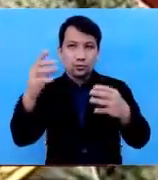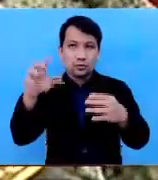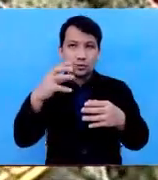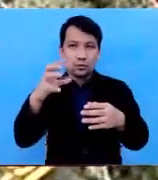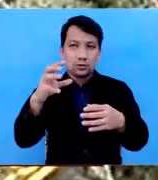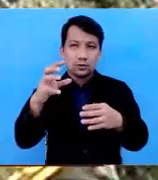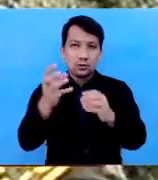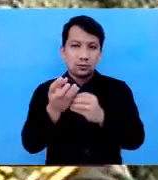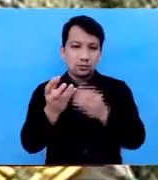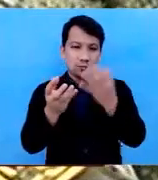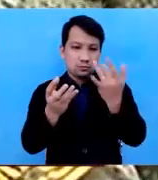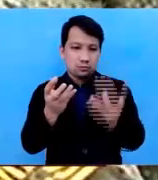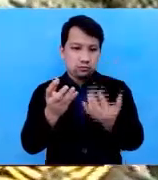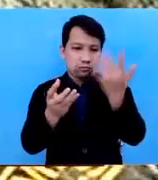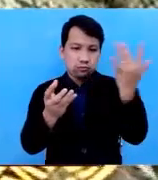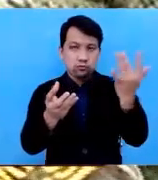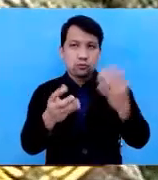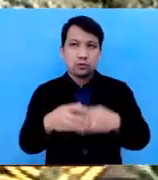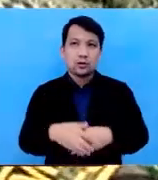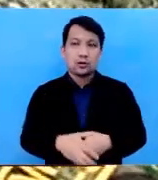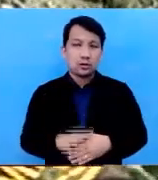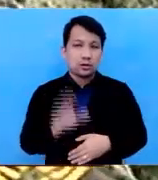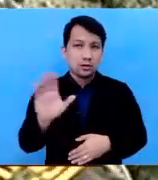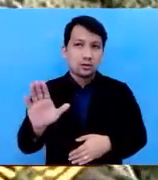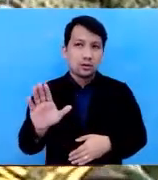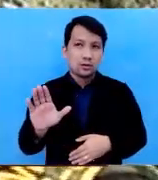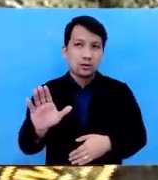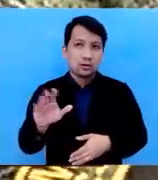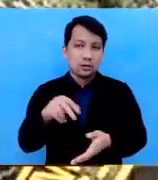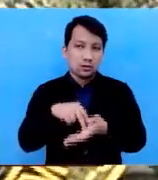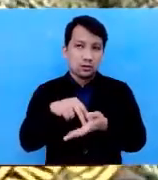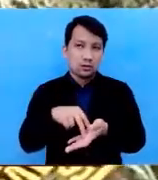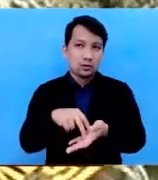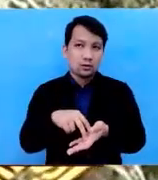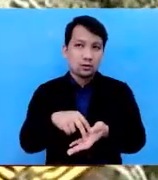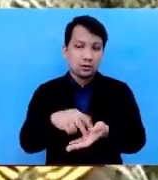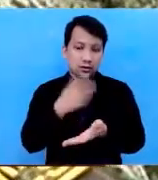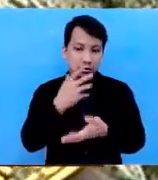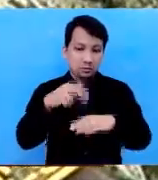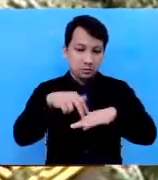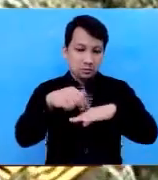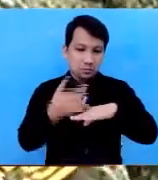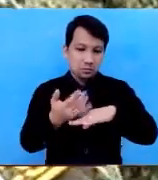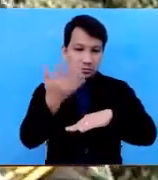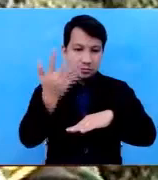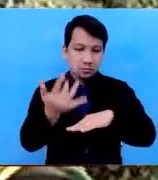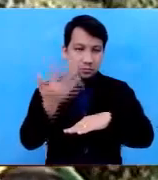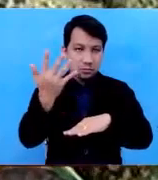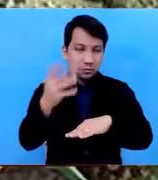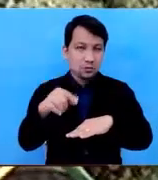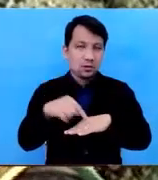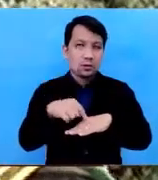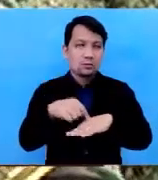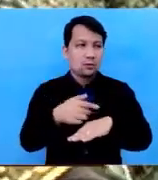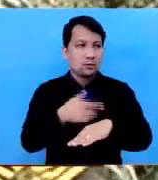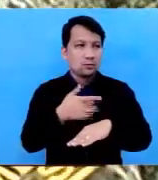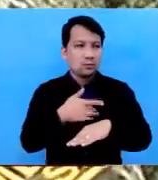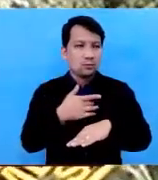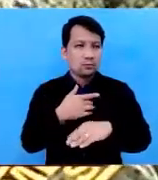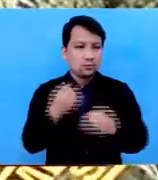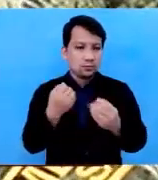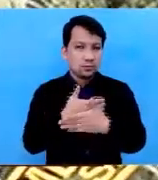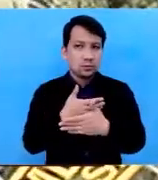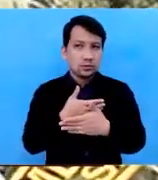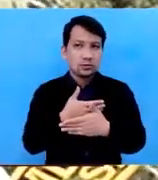all of the sudden, yung kanilang tinutuntungan is mainit na. So yung iba nakaramdam ng takot at yung iba